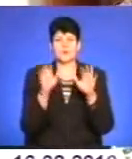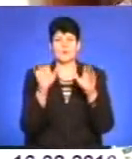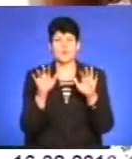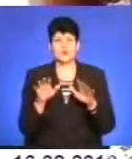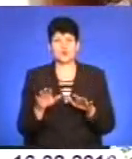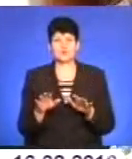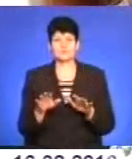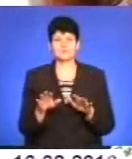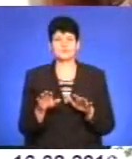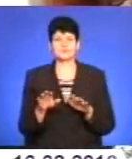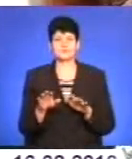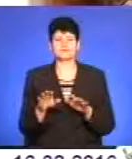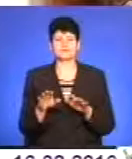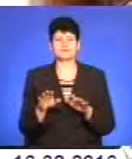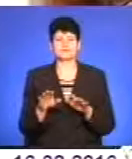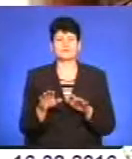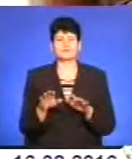та